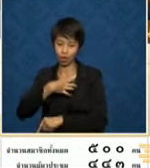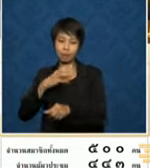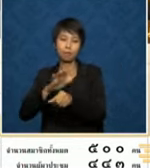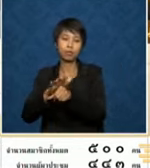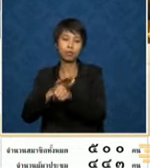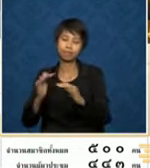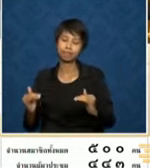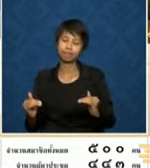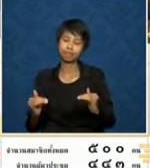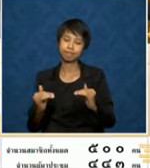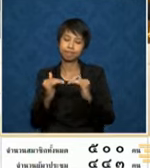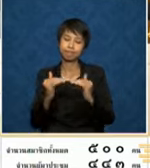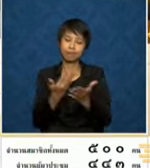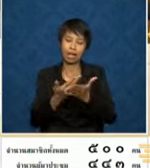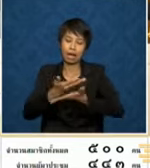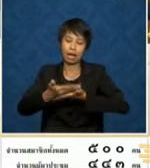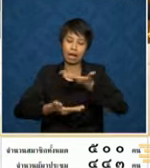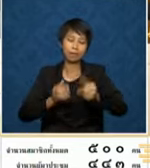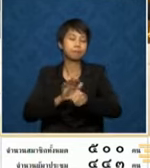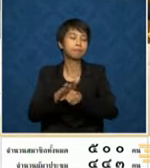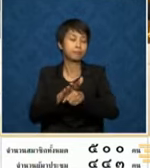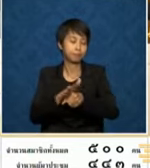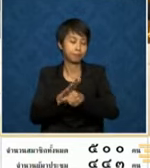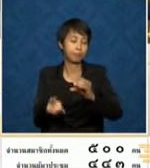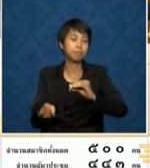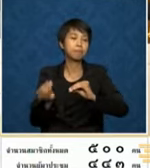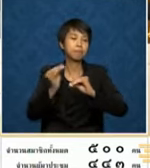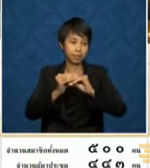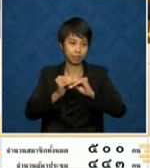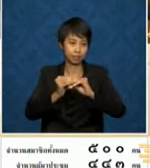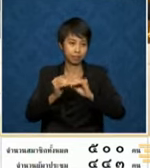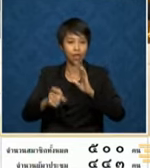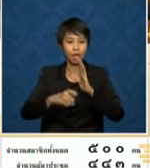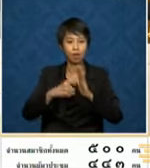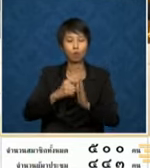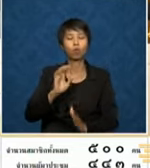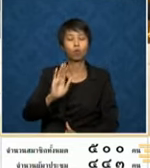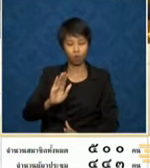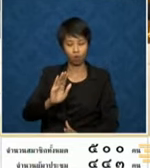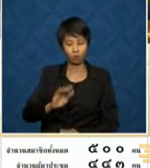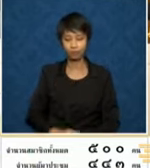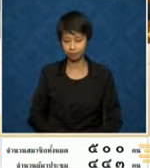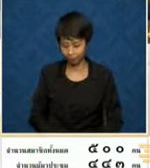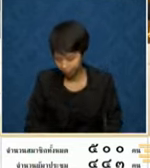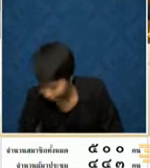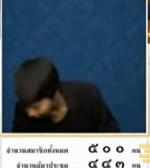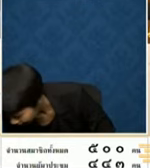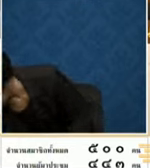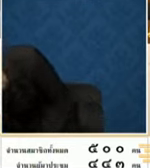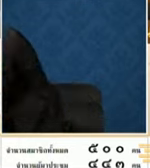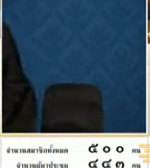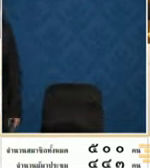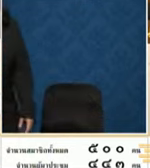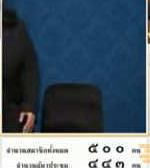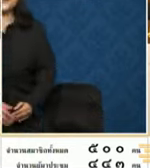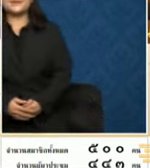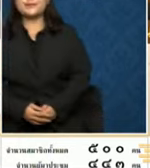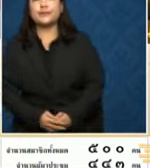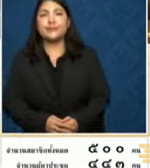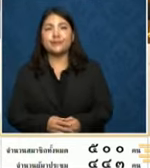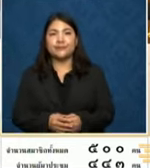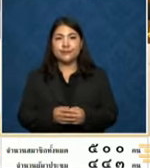ให้ยางราคากระเตื้องขึ้นอันนั้นเหตุผลแรกนโยบายแรกนะครับนโยบายที่ส